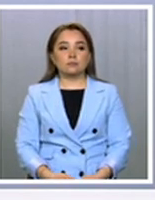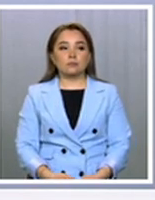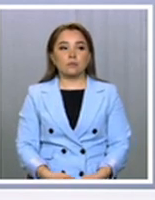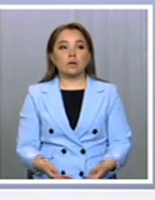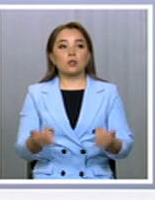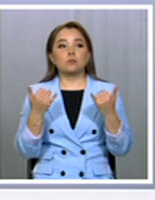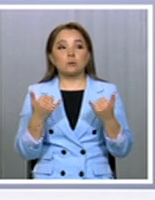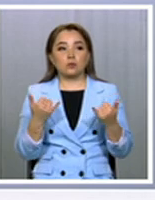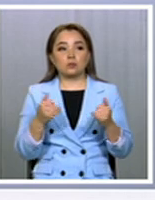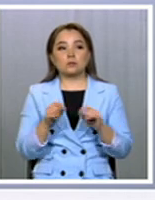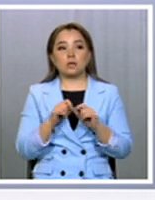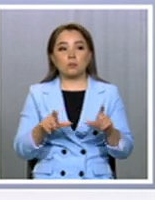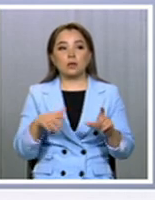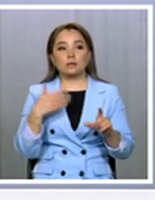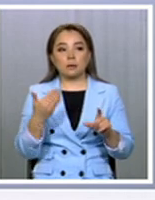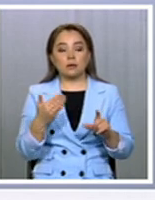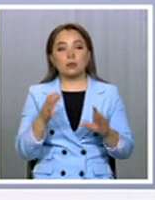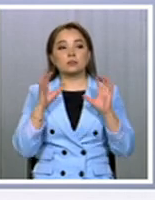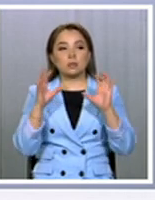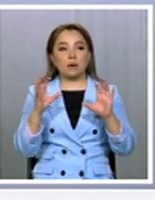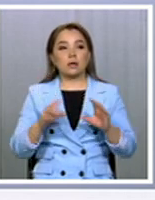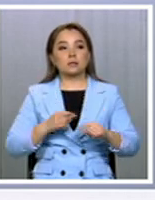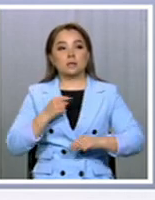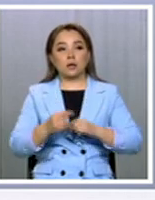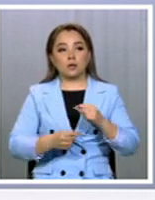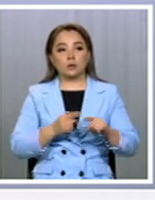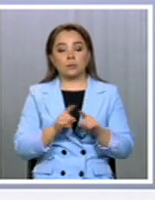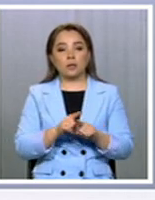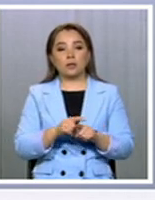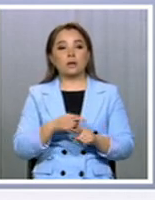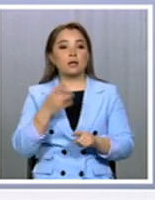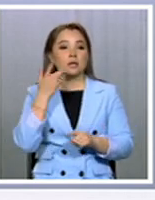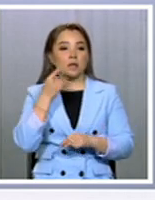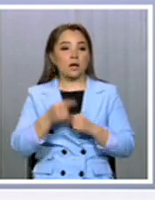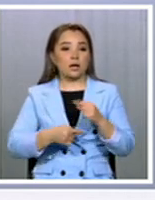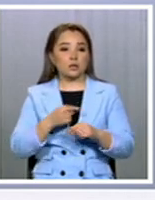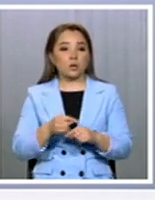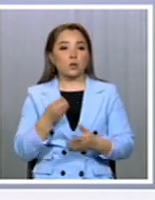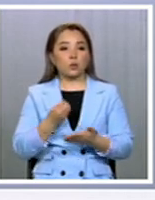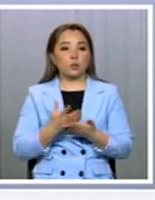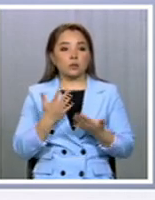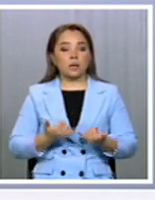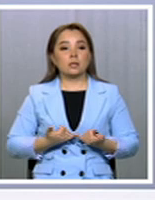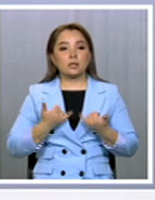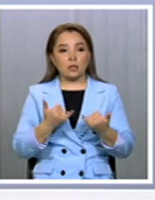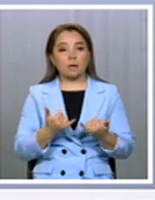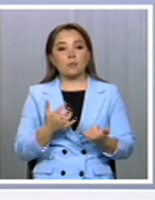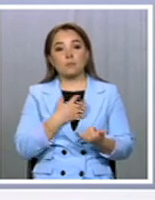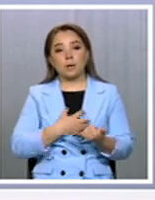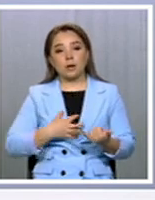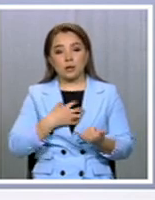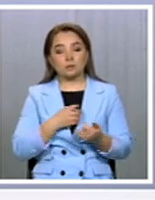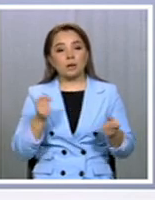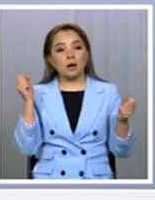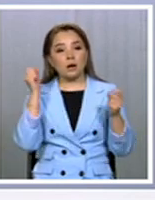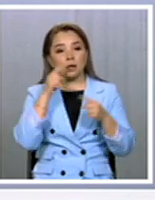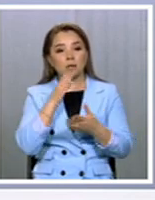Бүгінгі сабақта салт дәстүрлер мен әдет ғұрыптардың құндылықтары мен маңыздылығын